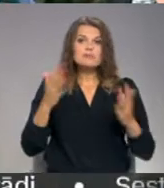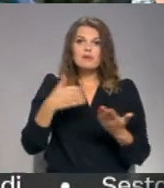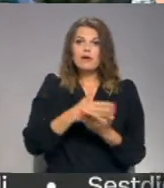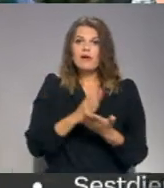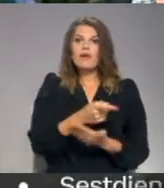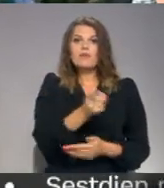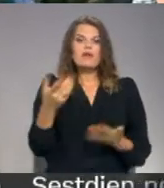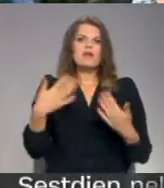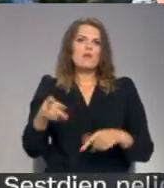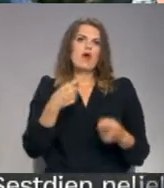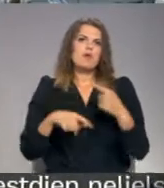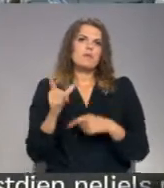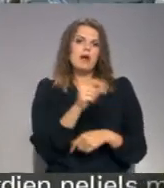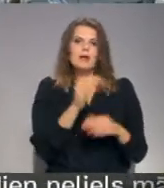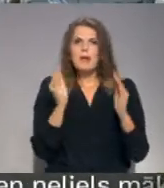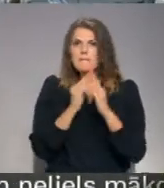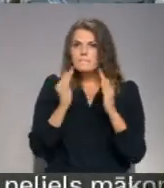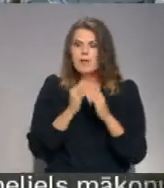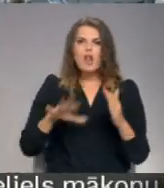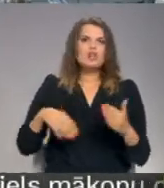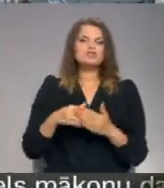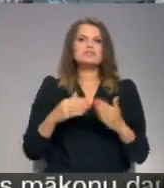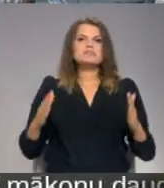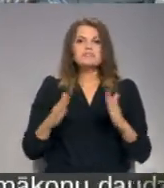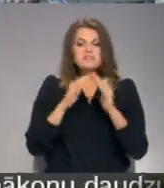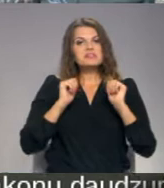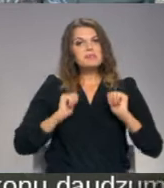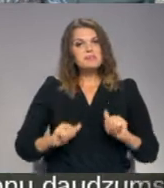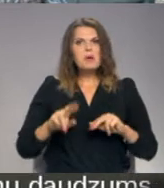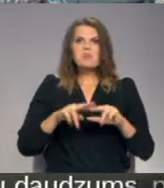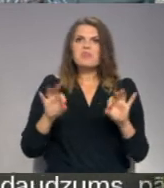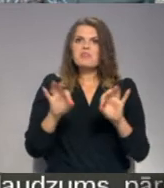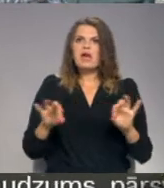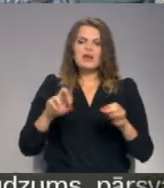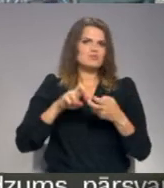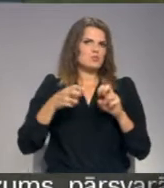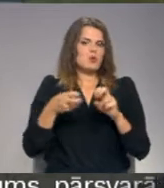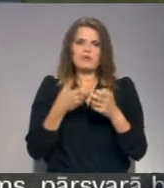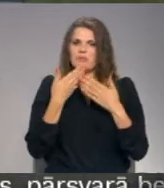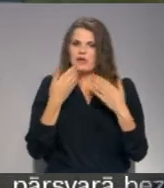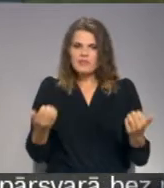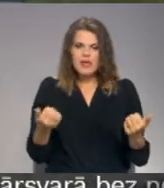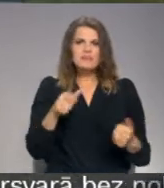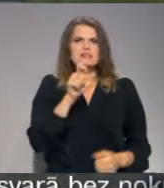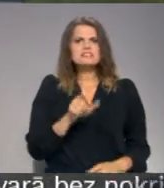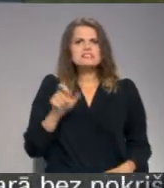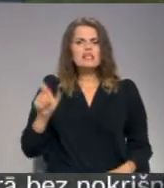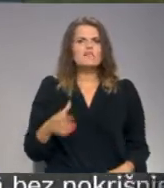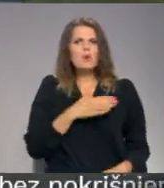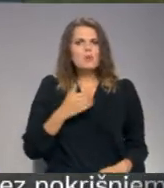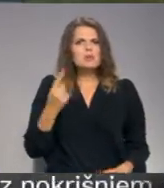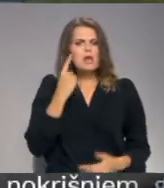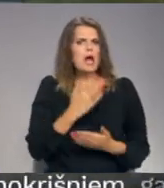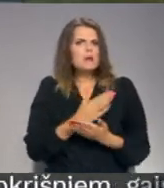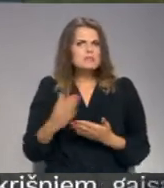jau devušās atpakaļ mājās. Līdz šim svētki norit mierīgi un nekādu starpgadījumu nav bijis. Cilvēki ļoti